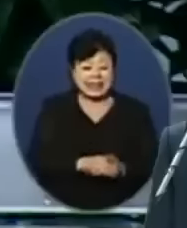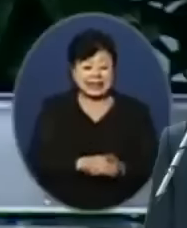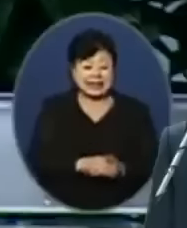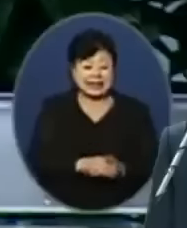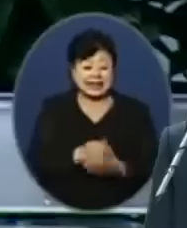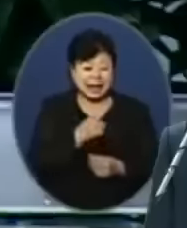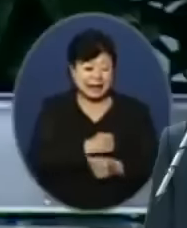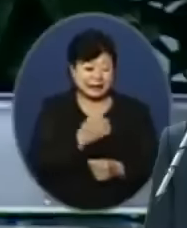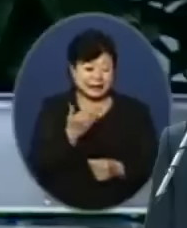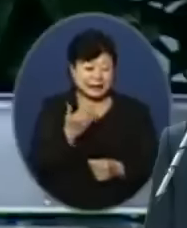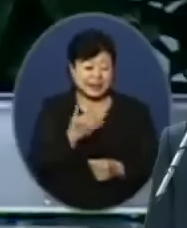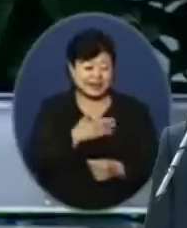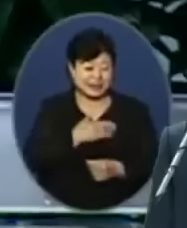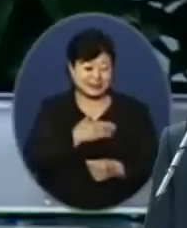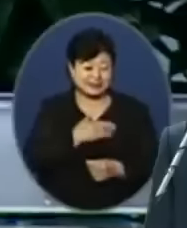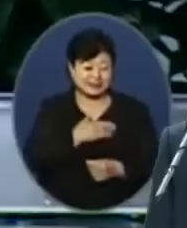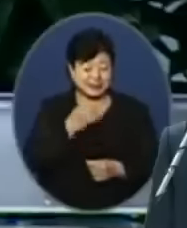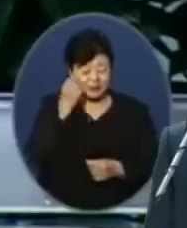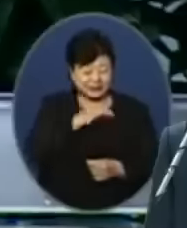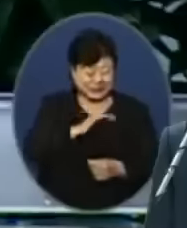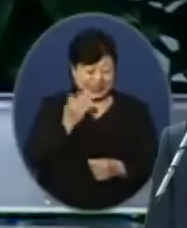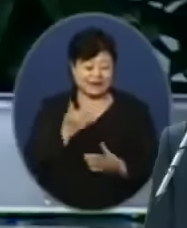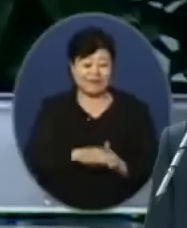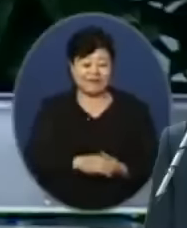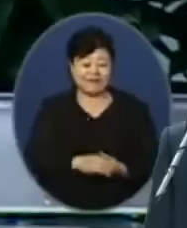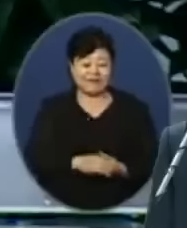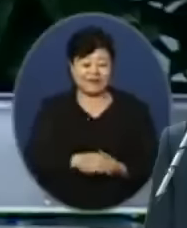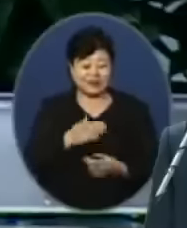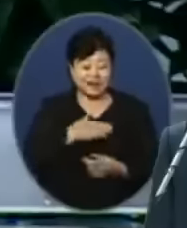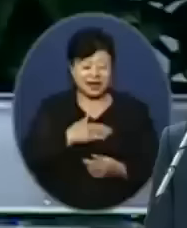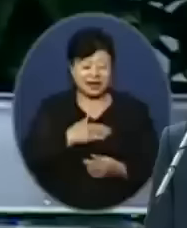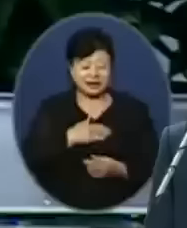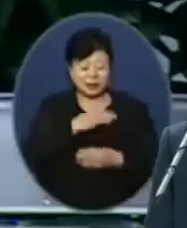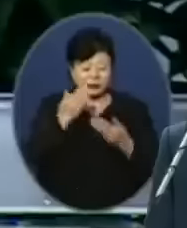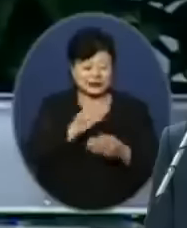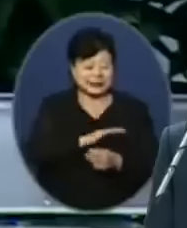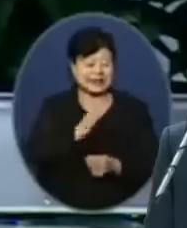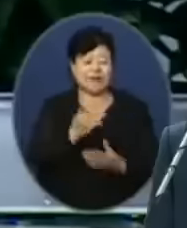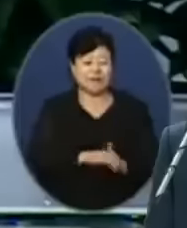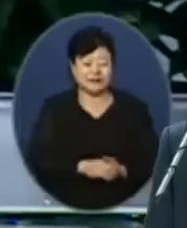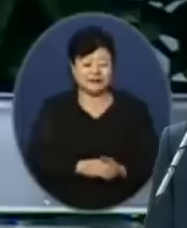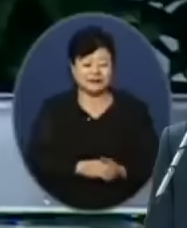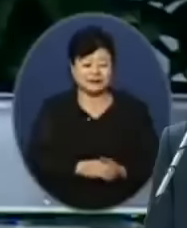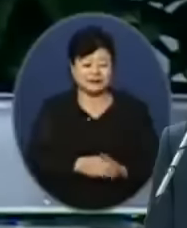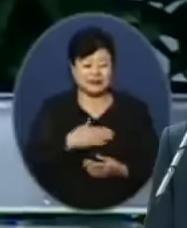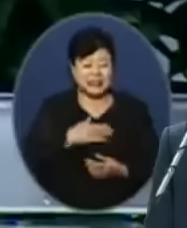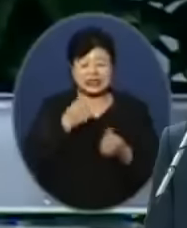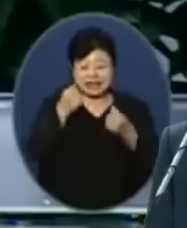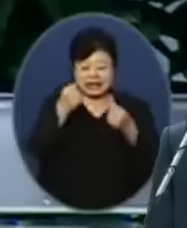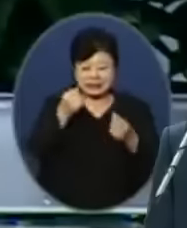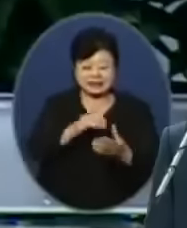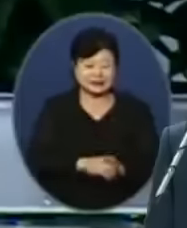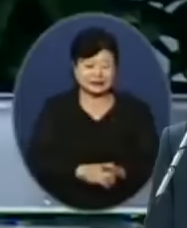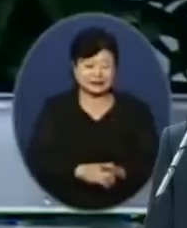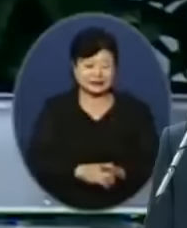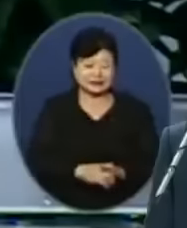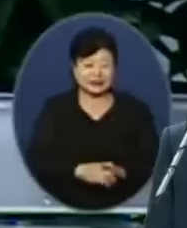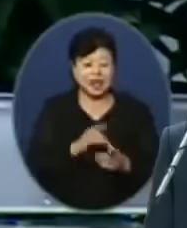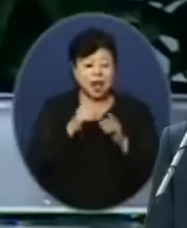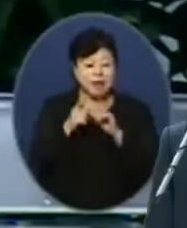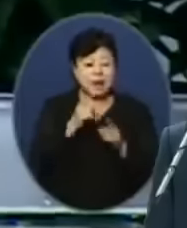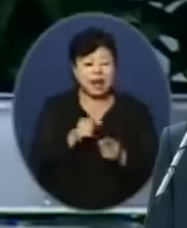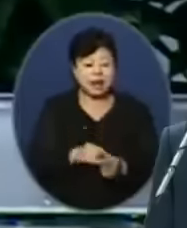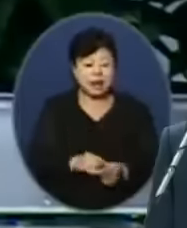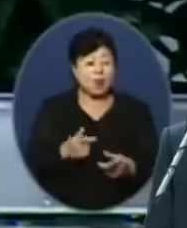다 하는 것입니다. 나는 영혼이 잘 된다. 나는 범사에 잘 되고 있다. 나는 강건하다. 그리고